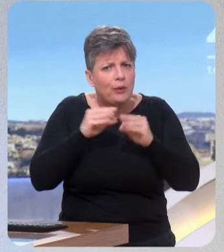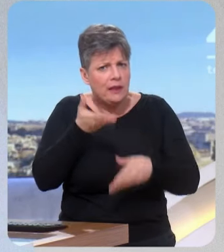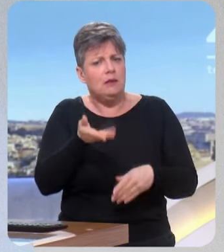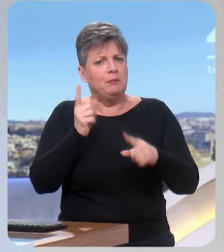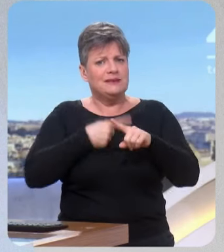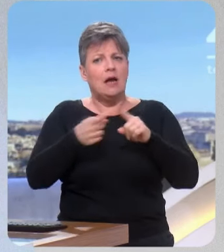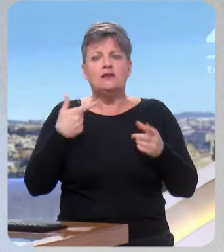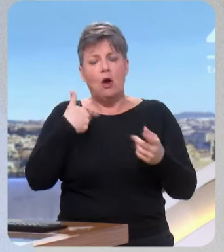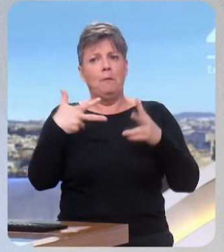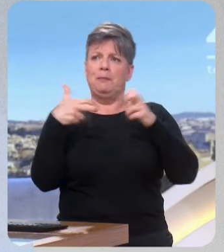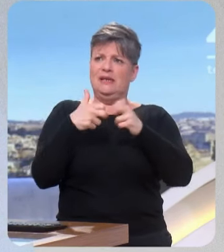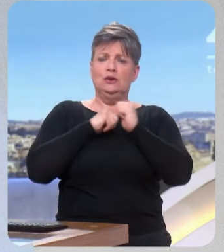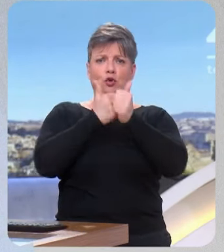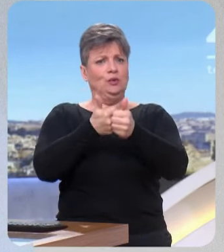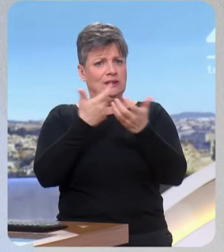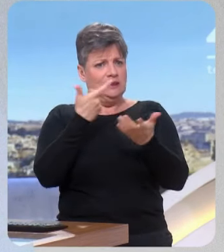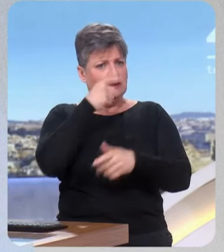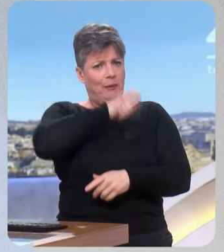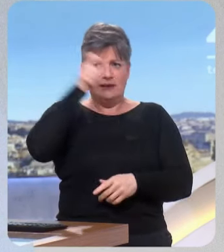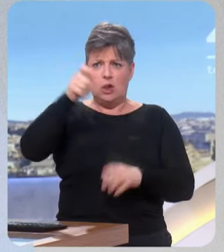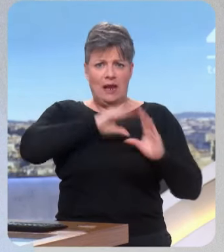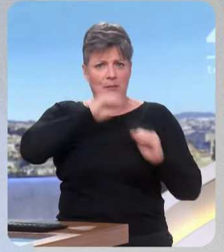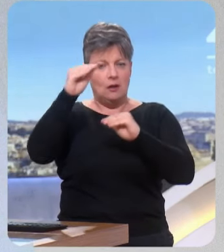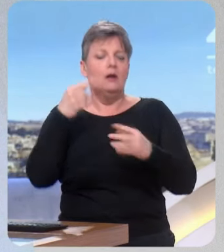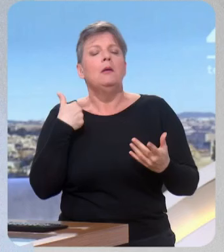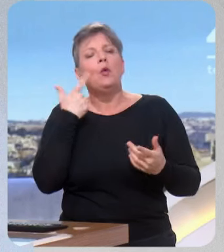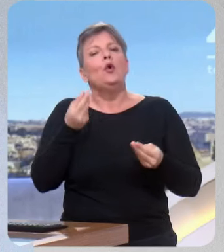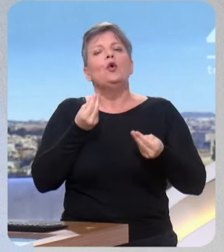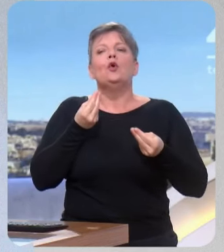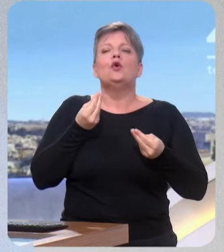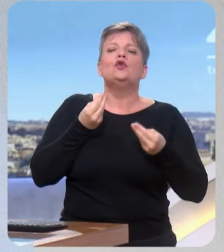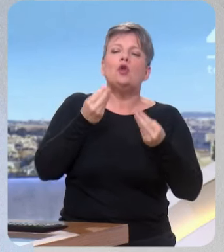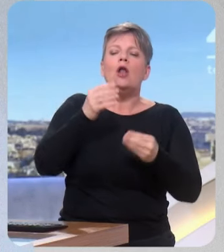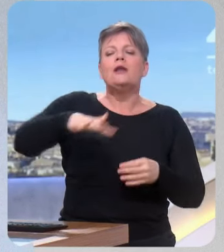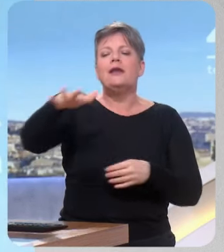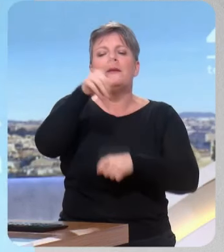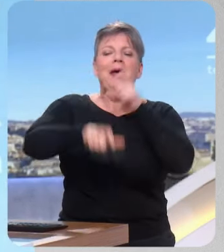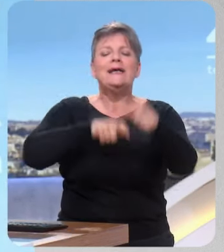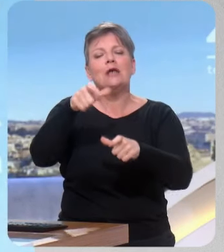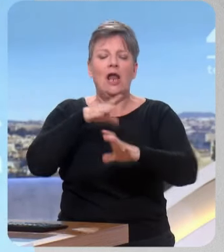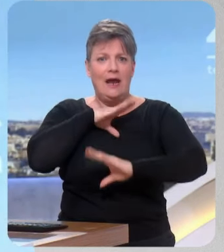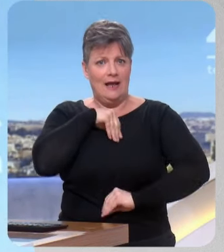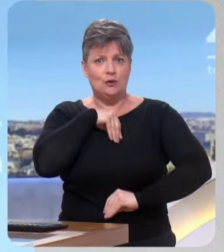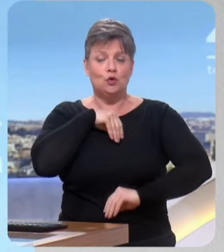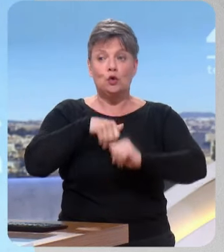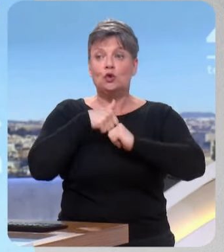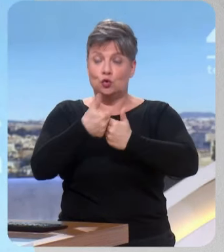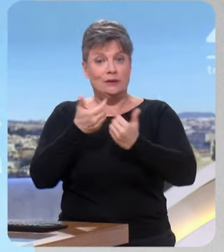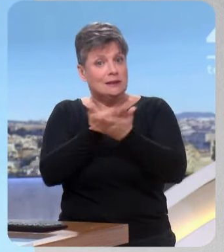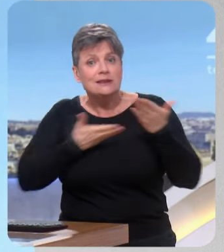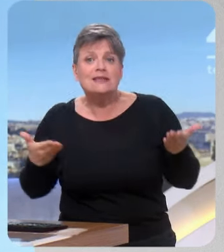en fonction de la tête du client, mais en fonction de l'épaisseur de son portefeuille ? Je vais rassurer nos consommateurs, on ne fait pas à la tête du client. Il y a une réalité économique.